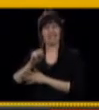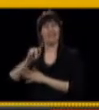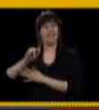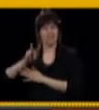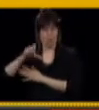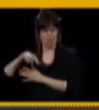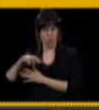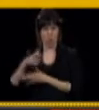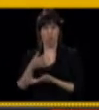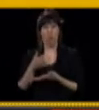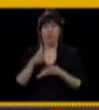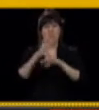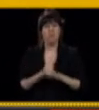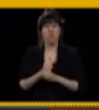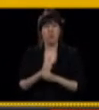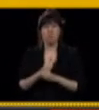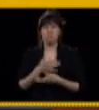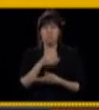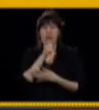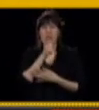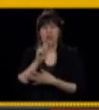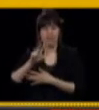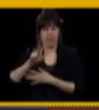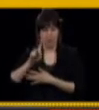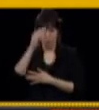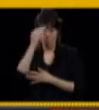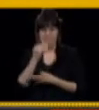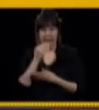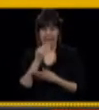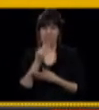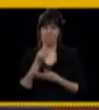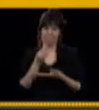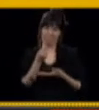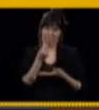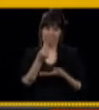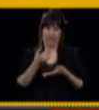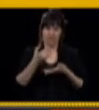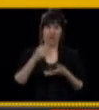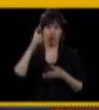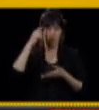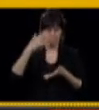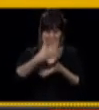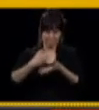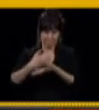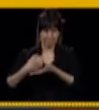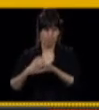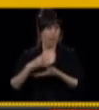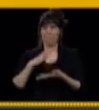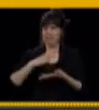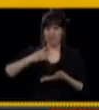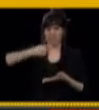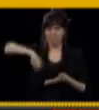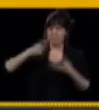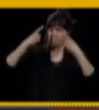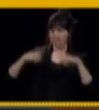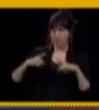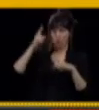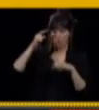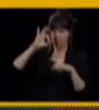pour donner l'oxygène aux entreprises on a convenu de reporter tous les paiements des entreprises